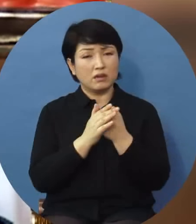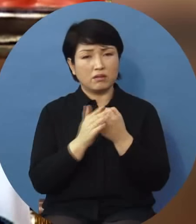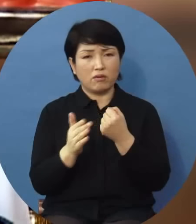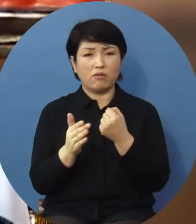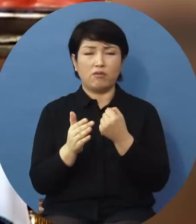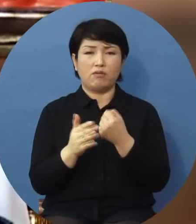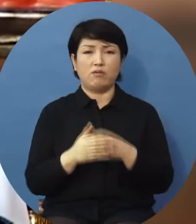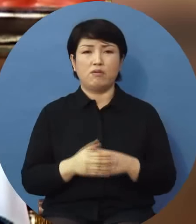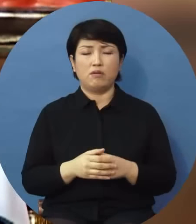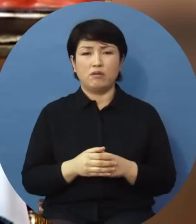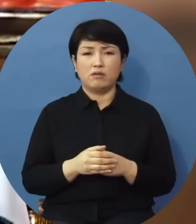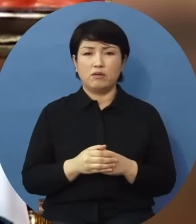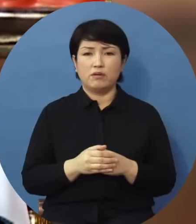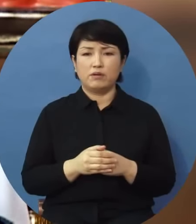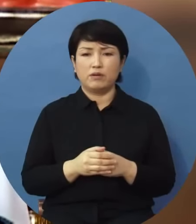그렇기 때문에